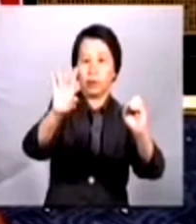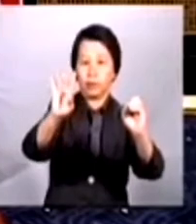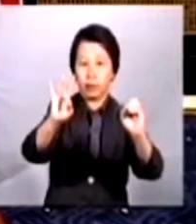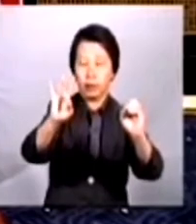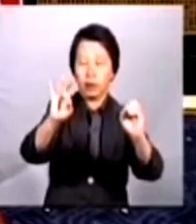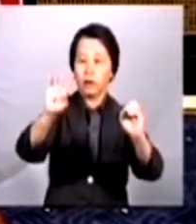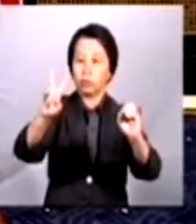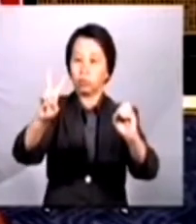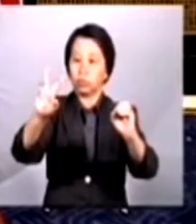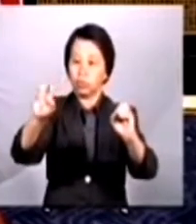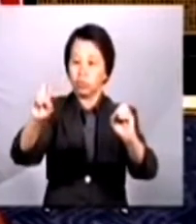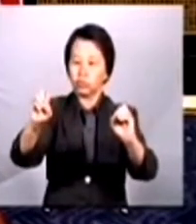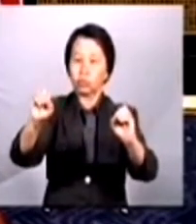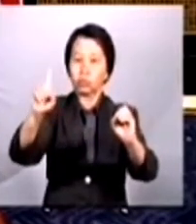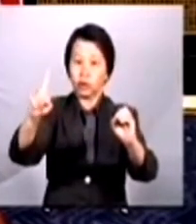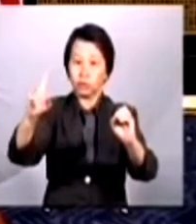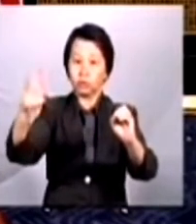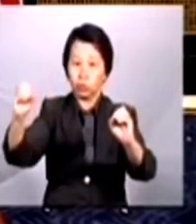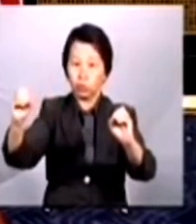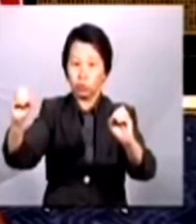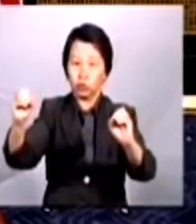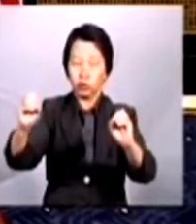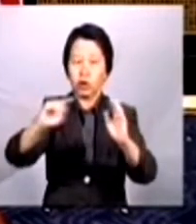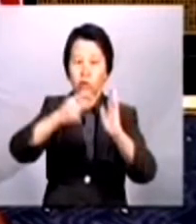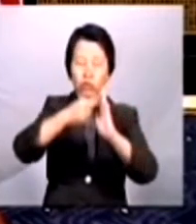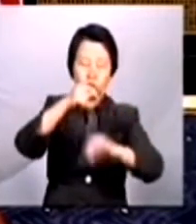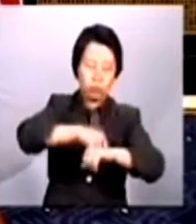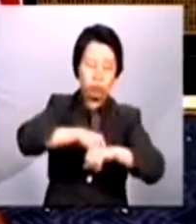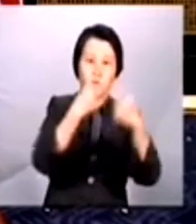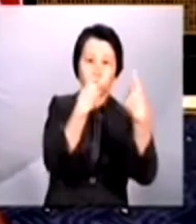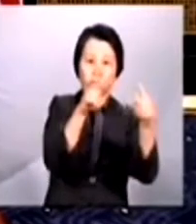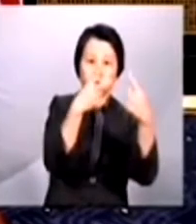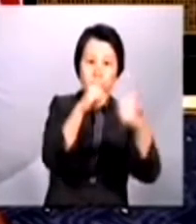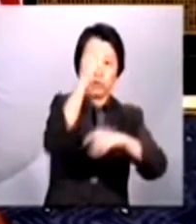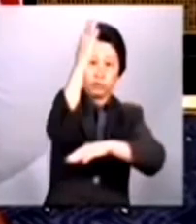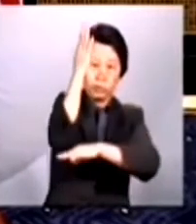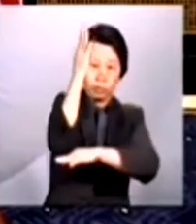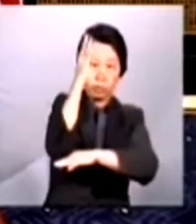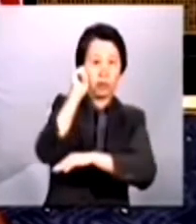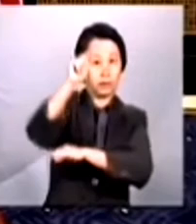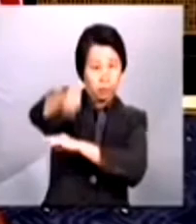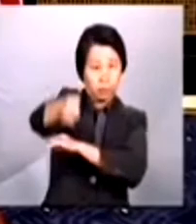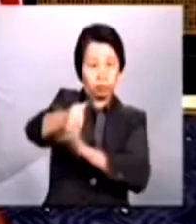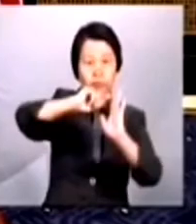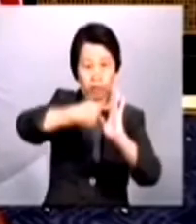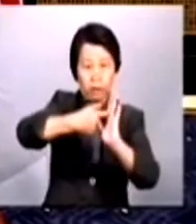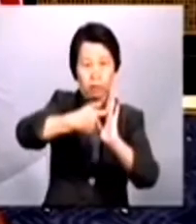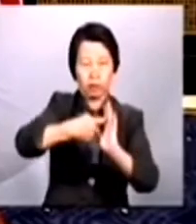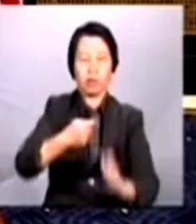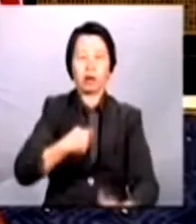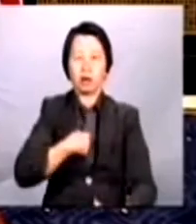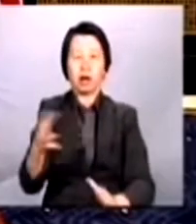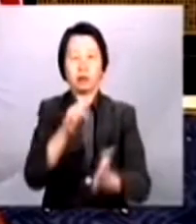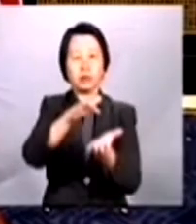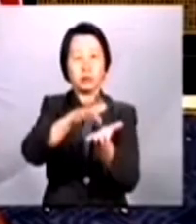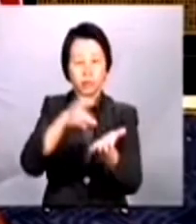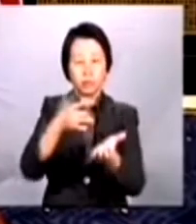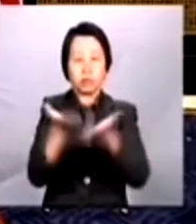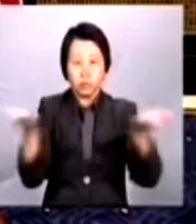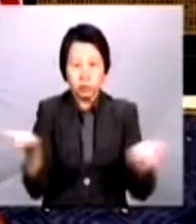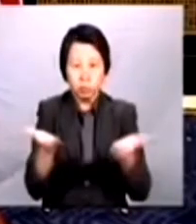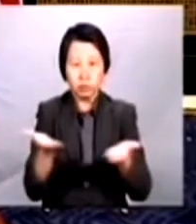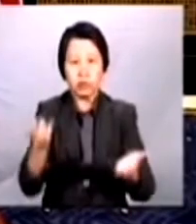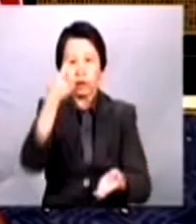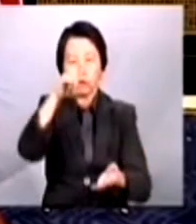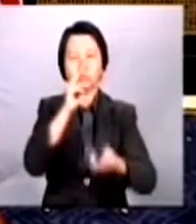8888 2010 bermula 12.00 tengah hari esok Hai saya mengambil kesempatan ini